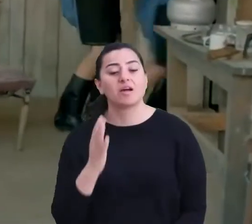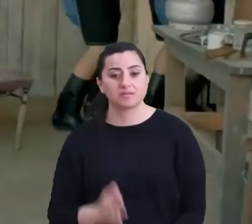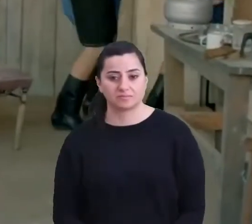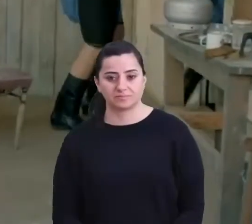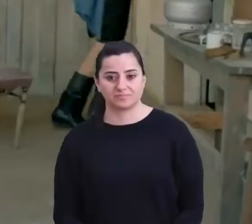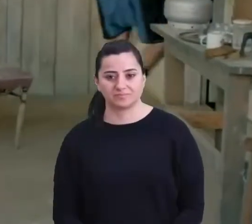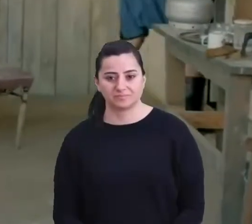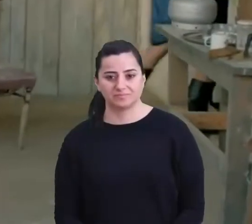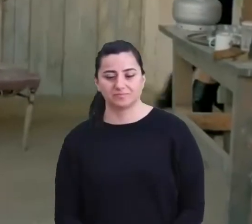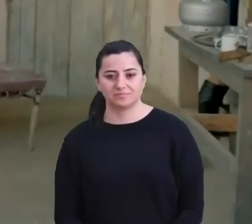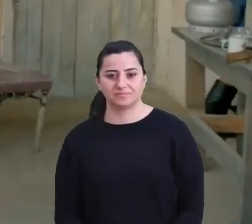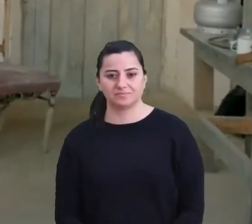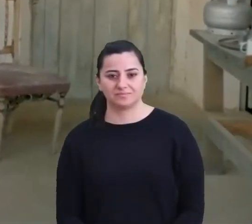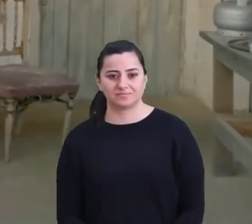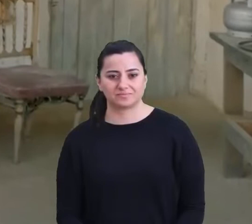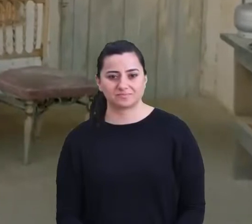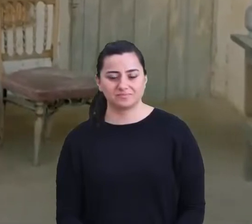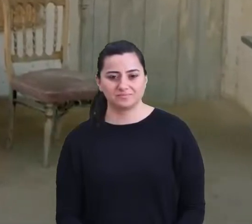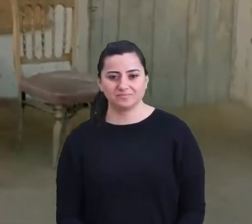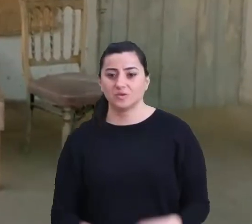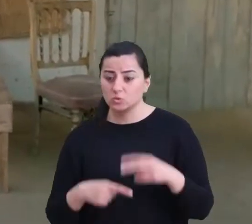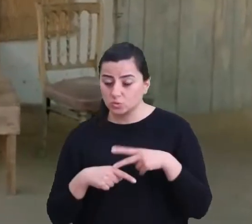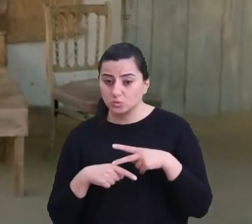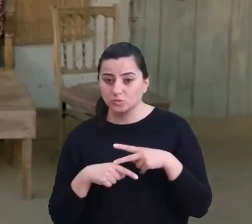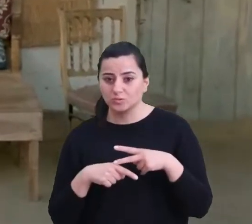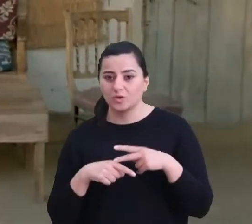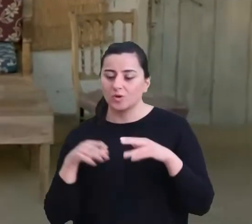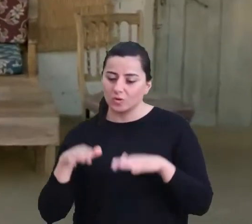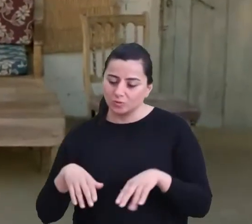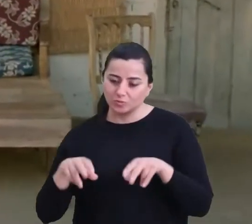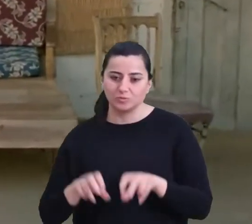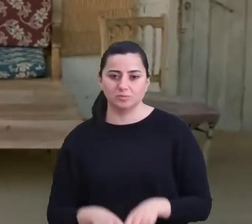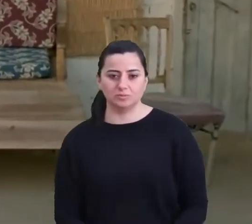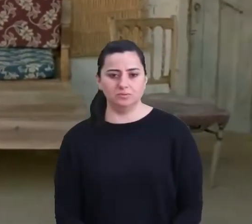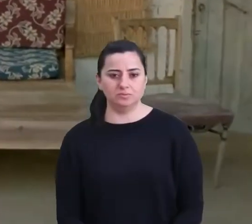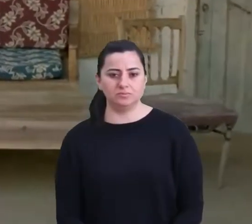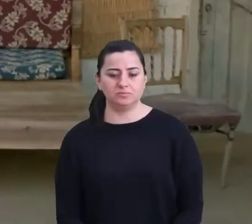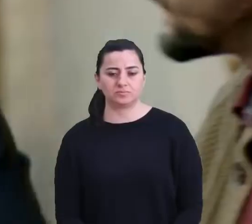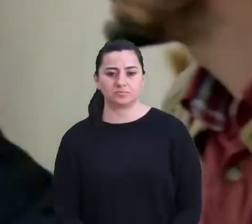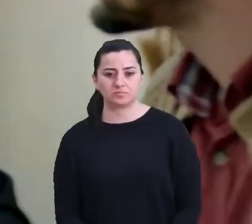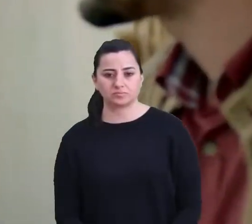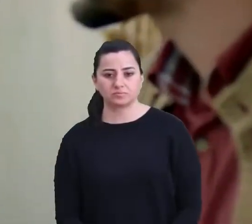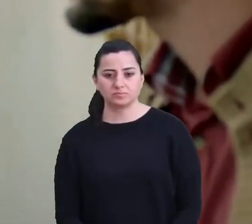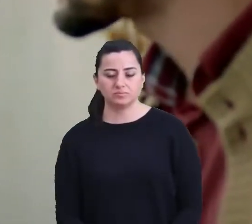ben. He ana. Sürükleyerek içeri götürdü. Zümrüt. Kolunu tuttu. Otur Zümrüt otur.